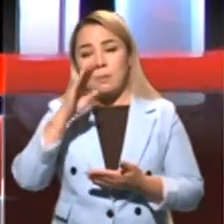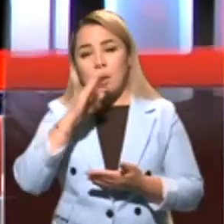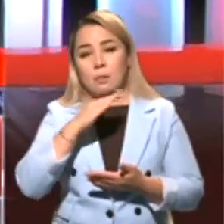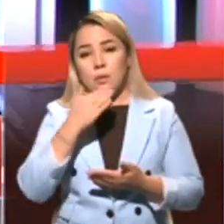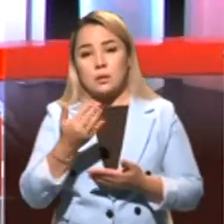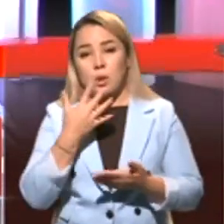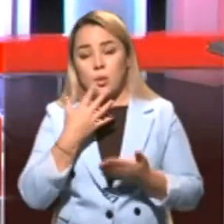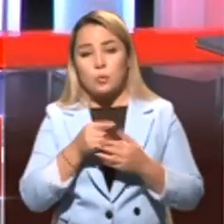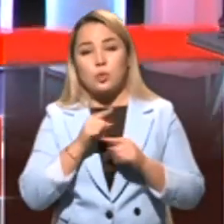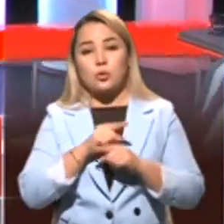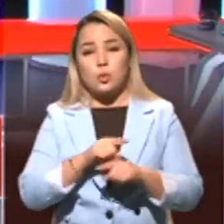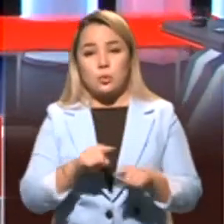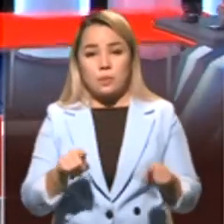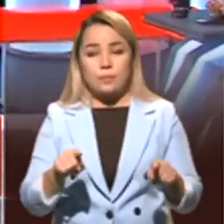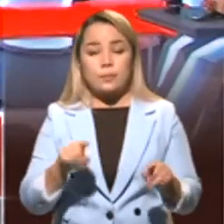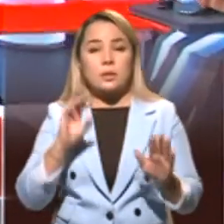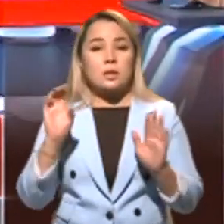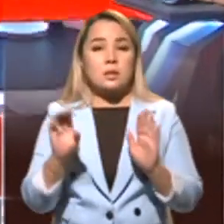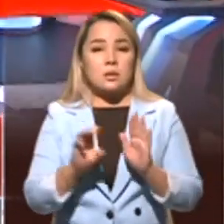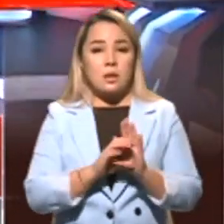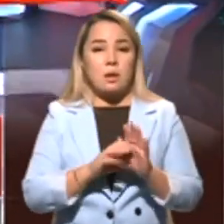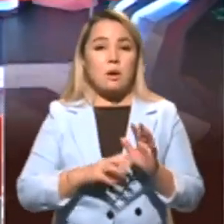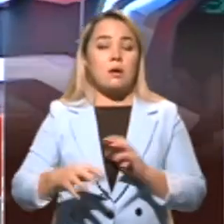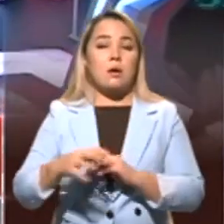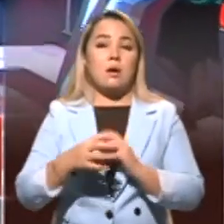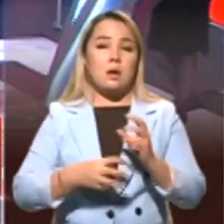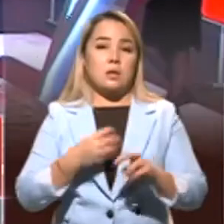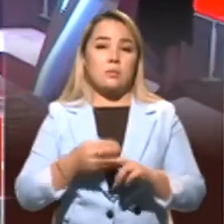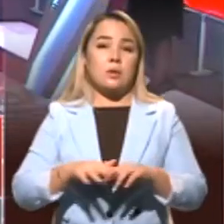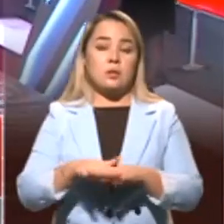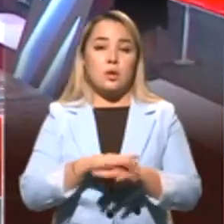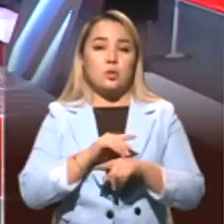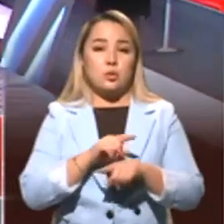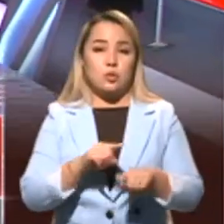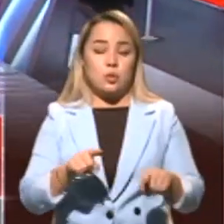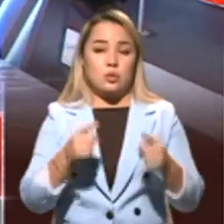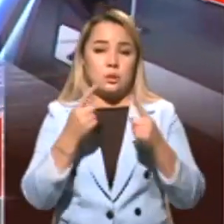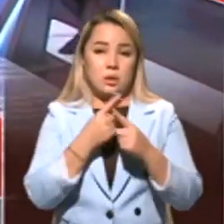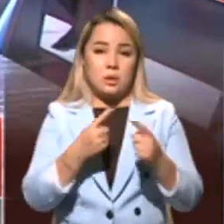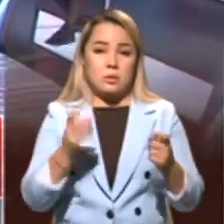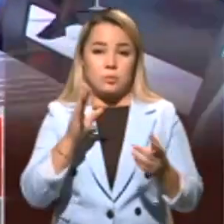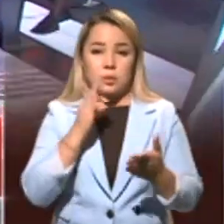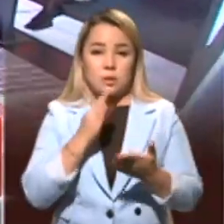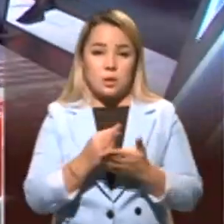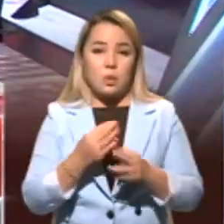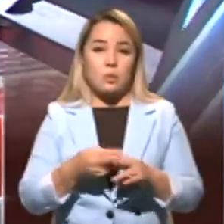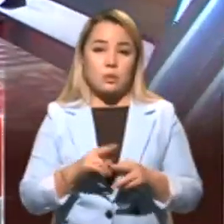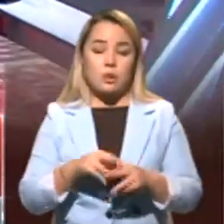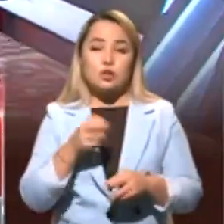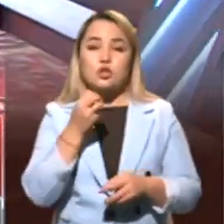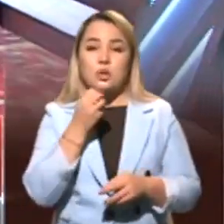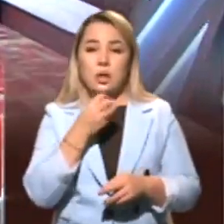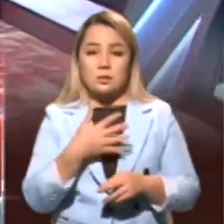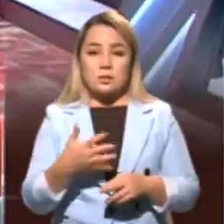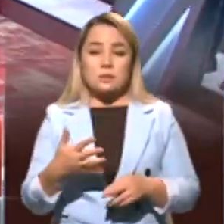папасының осы үндеуді естітіп, бүкіл әлемге бір үндеу жариялай алса, жақсы